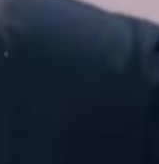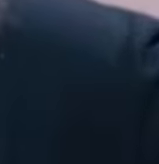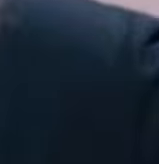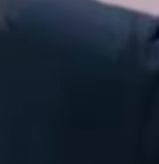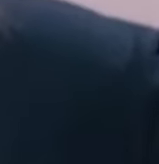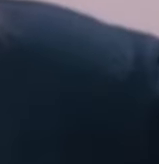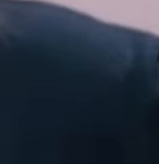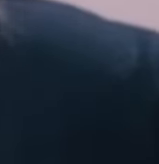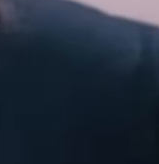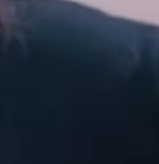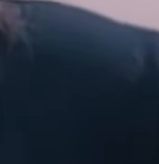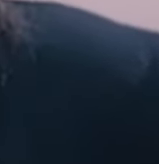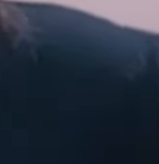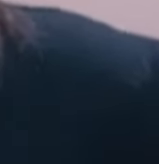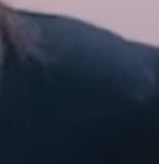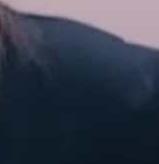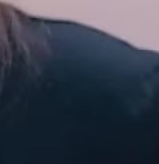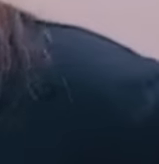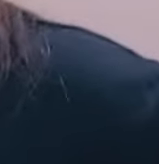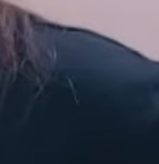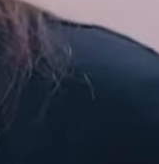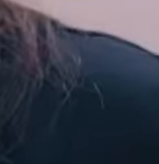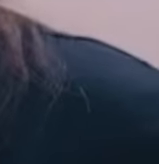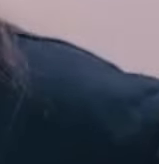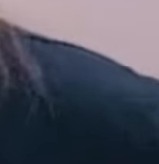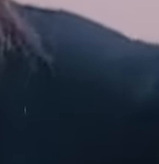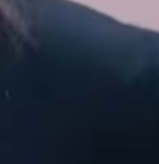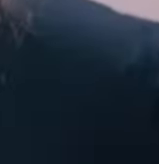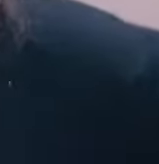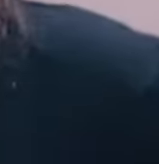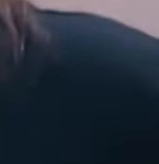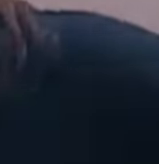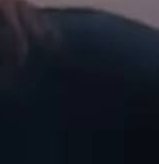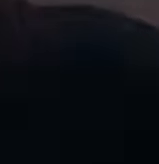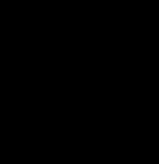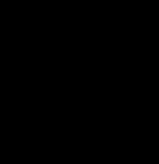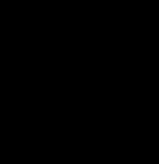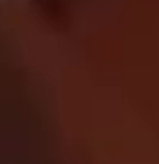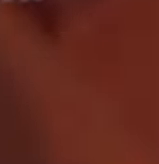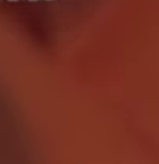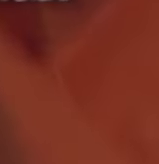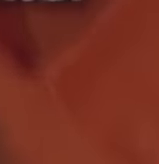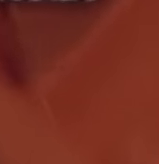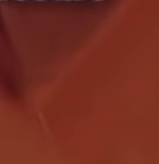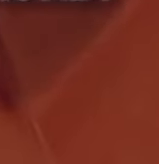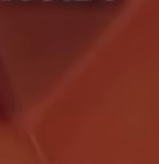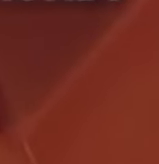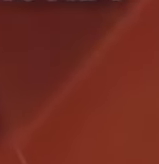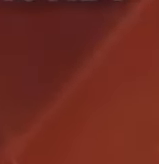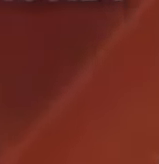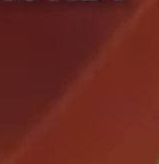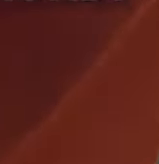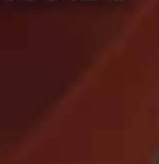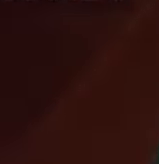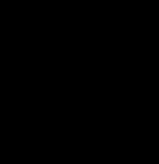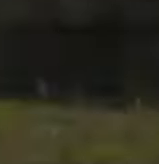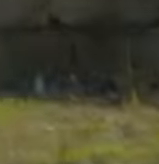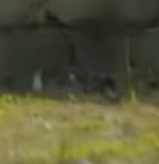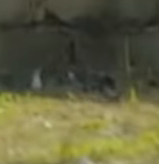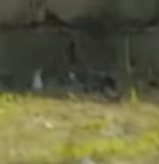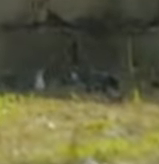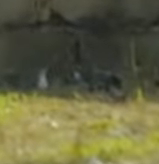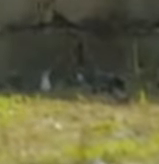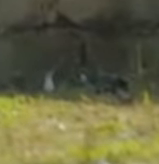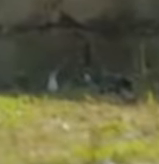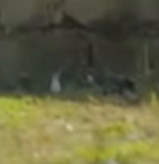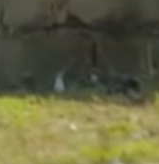Ang dami kong mga kailangan na gawin. Yun yung mga ine-expect sa aking gawin. Ang panganay na maaasahan. Sa mga